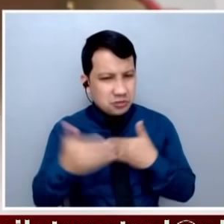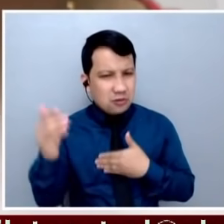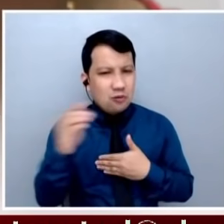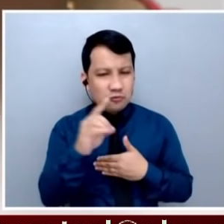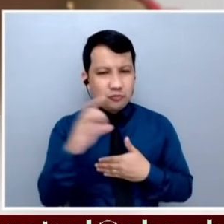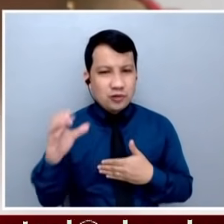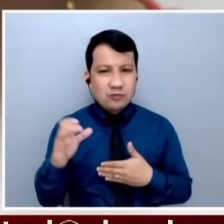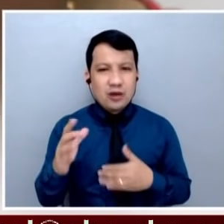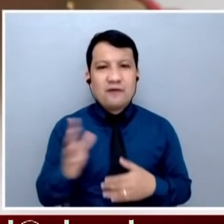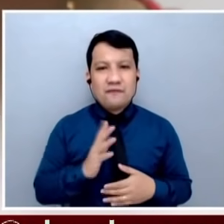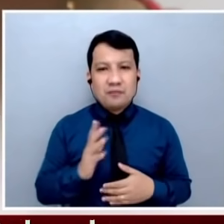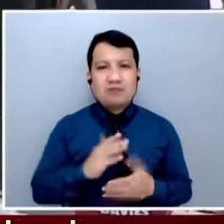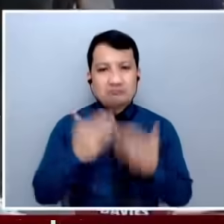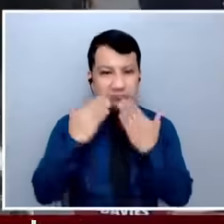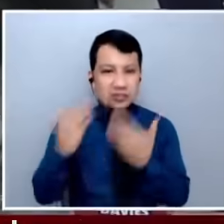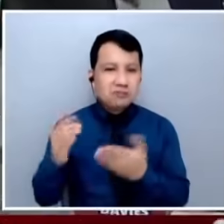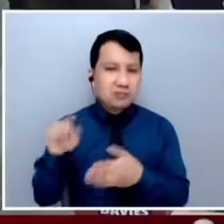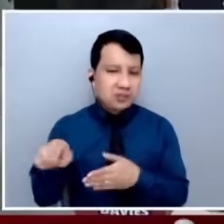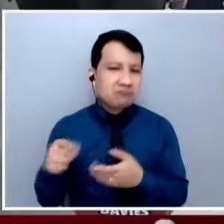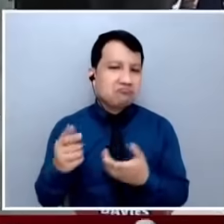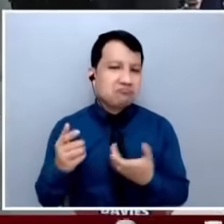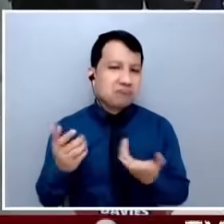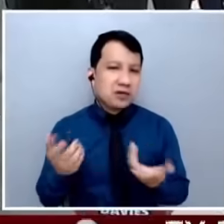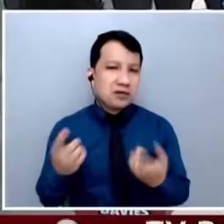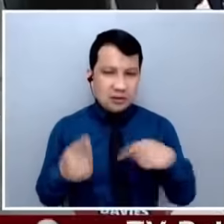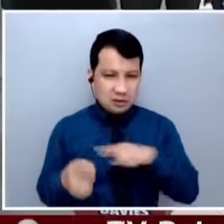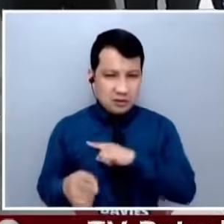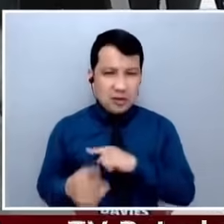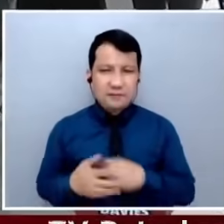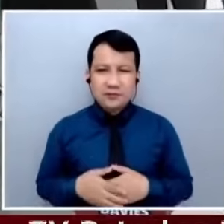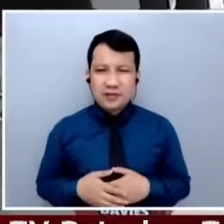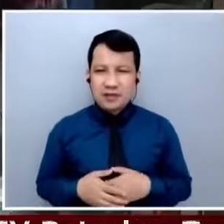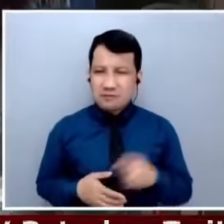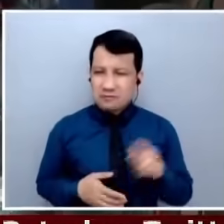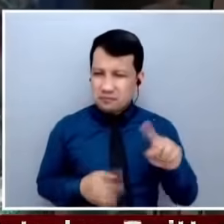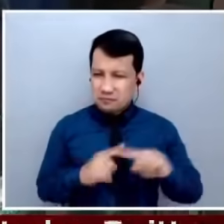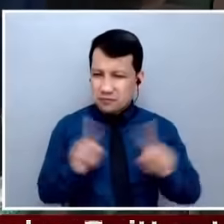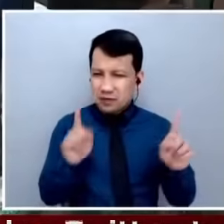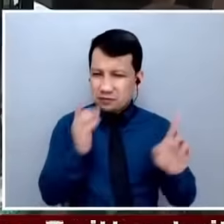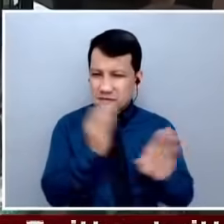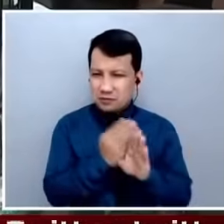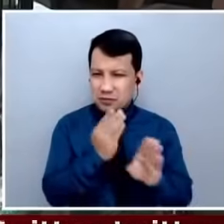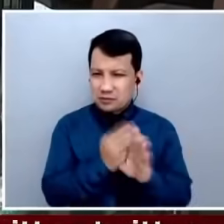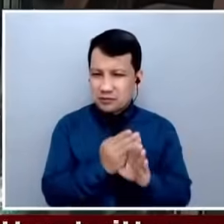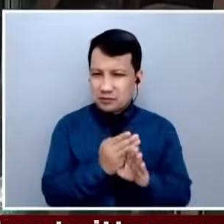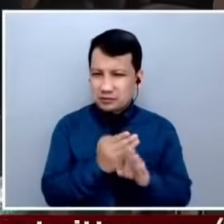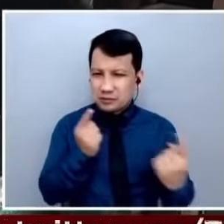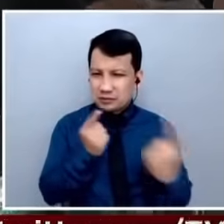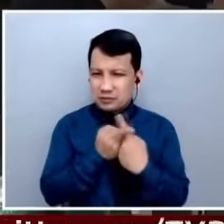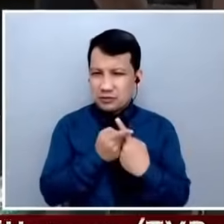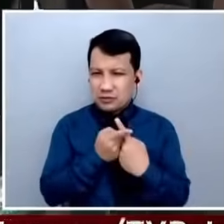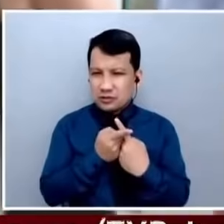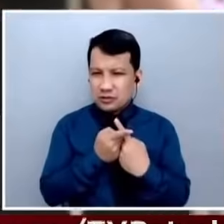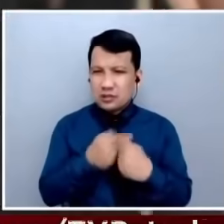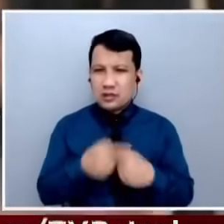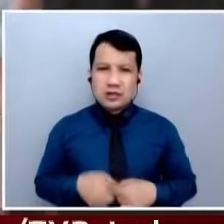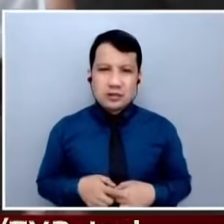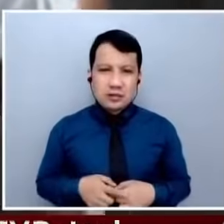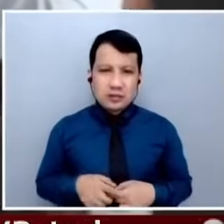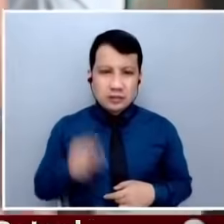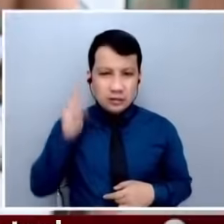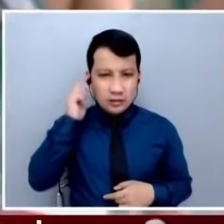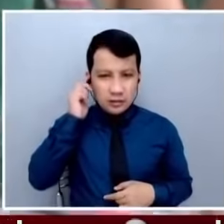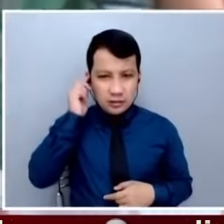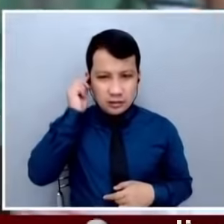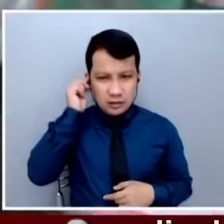Siguro po magpapasalamat sa kami ron. Pero may ilang pasahero ng bus na kontra sa dagdag kapasidad. Hindi muna